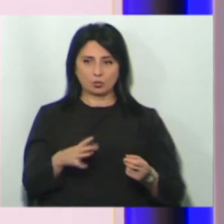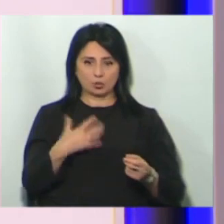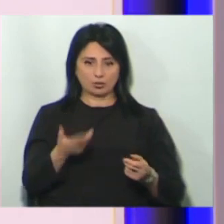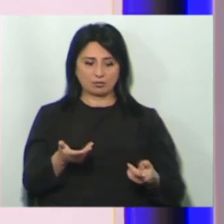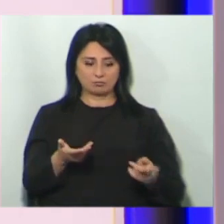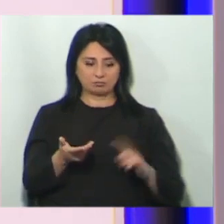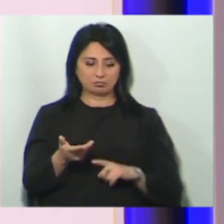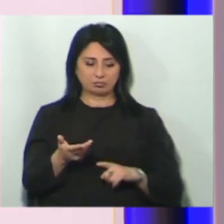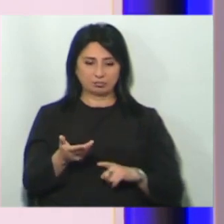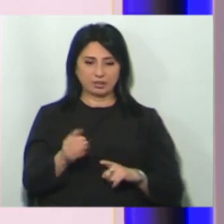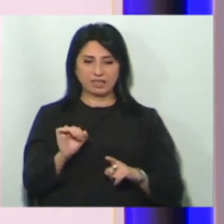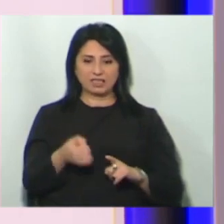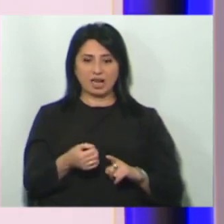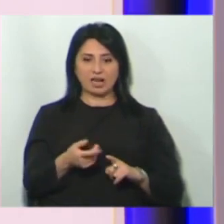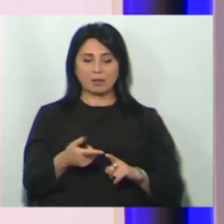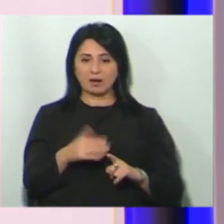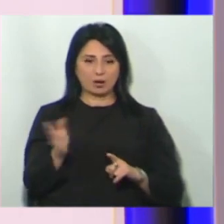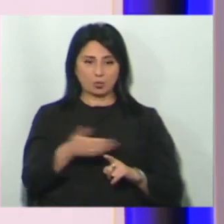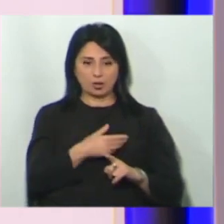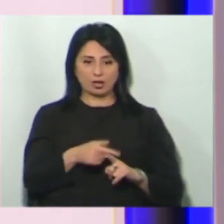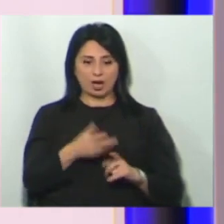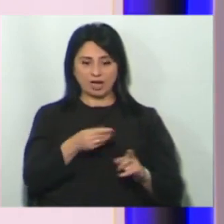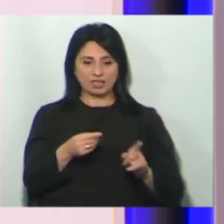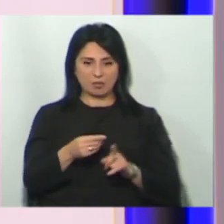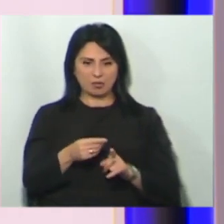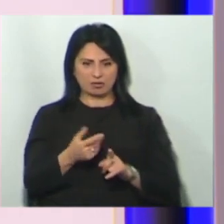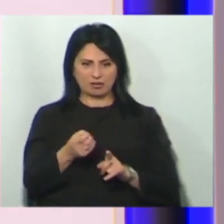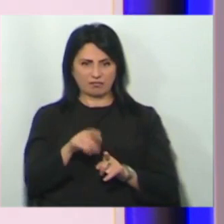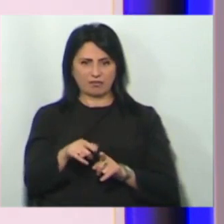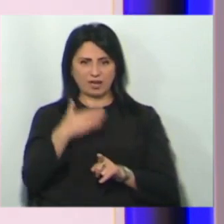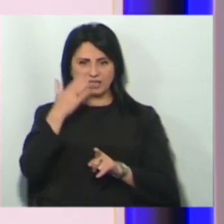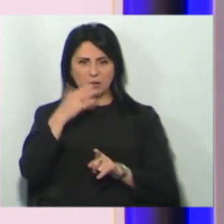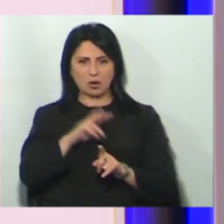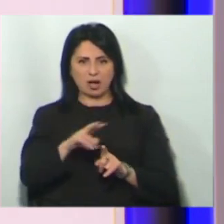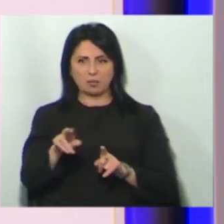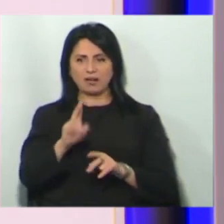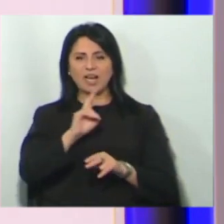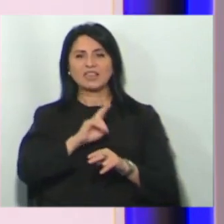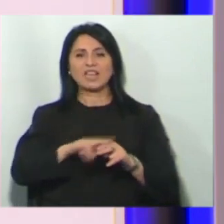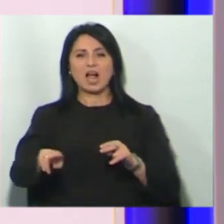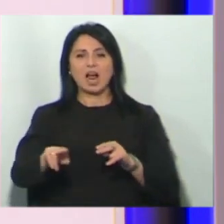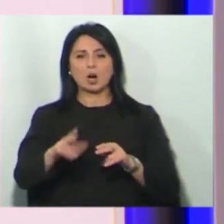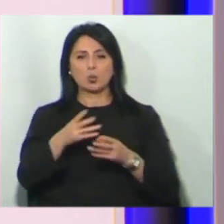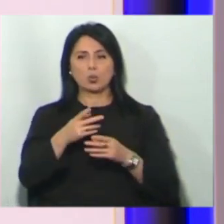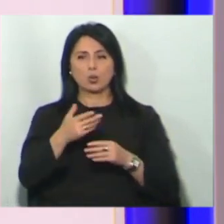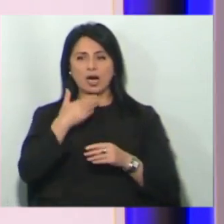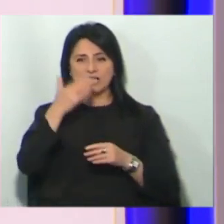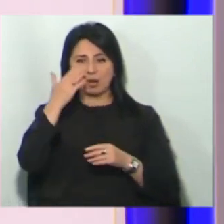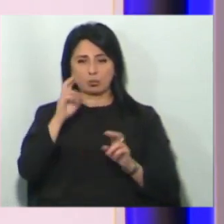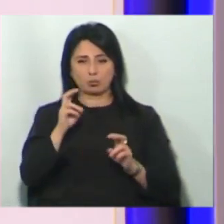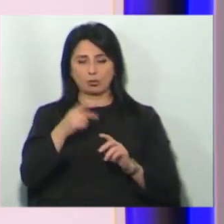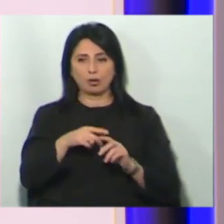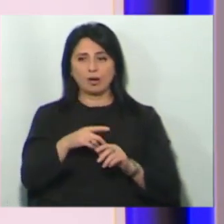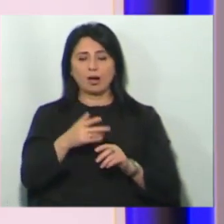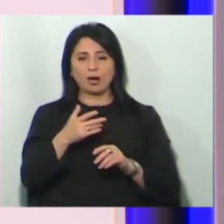და ზაფხულიც თითქოს აგრძელებს ამ ინერციას. Არის ცხელი პერიოდი, დაკარგული